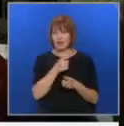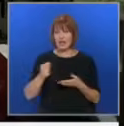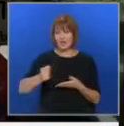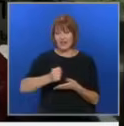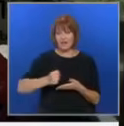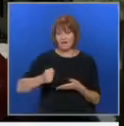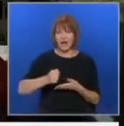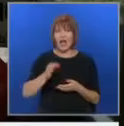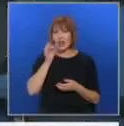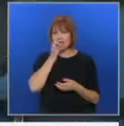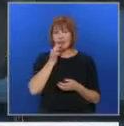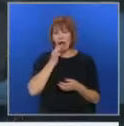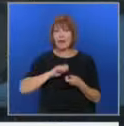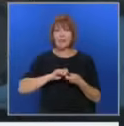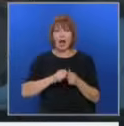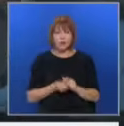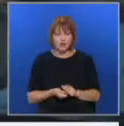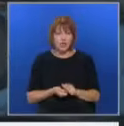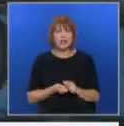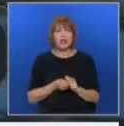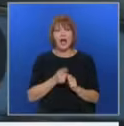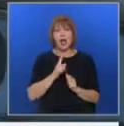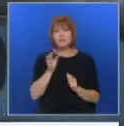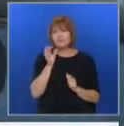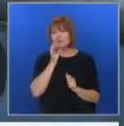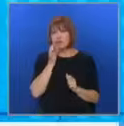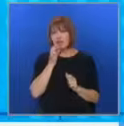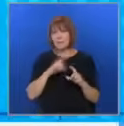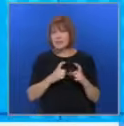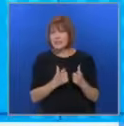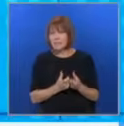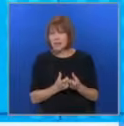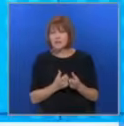да има някакви лични проблеми, не бил конфликт на личност.